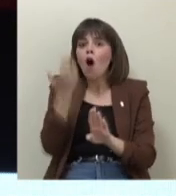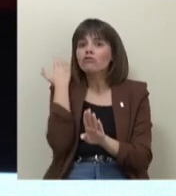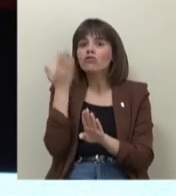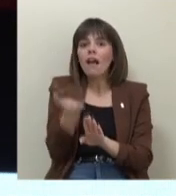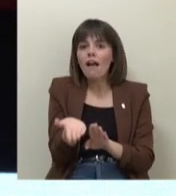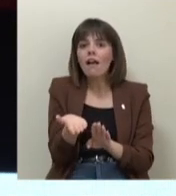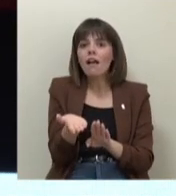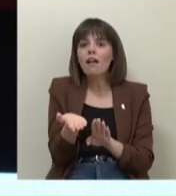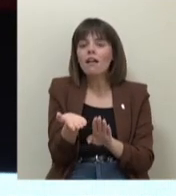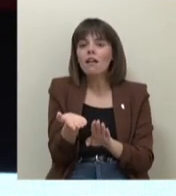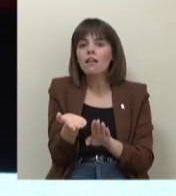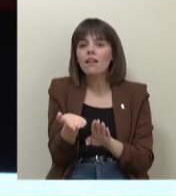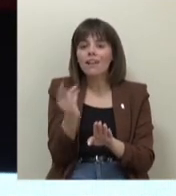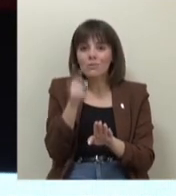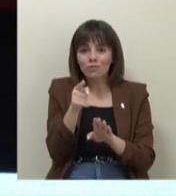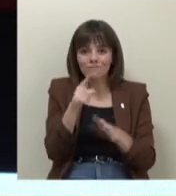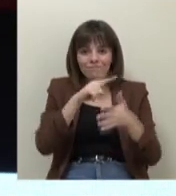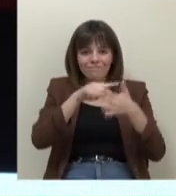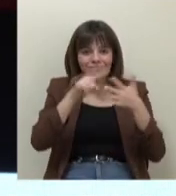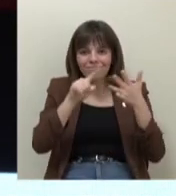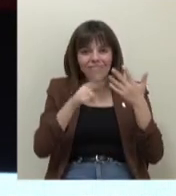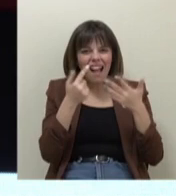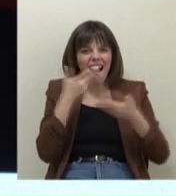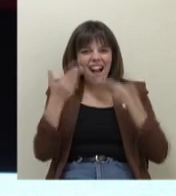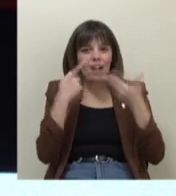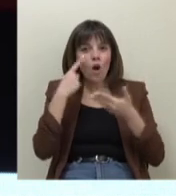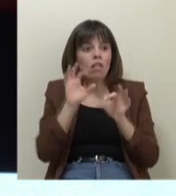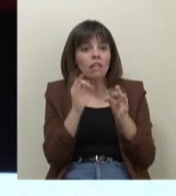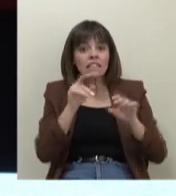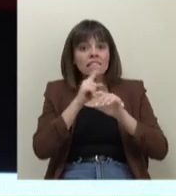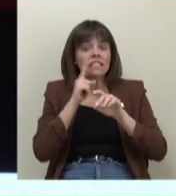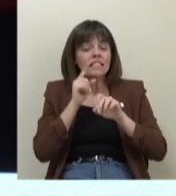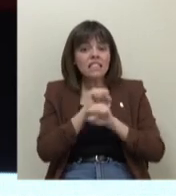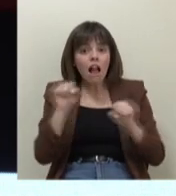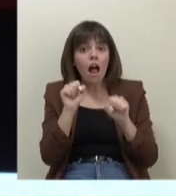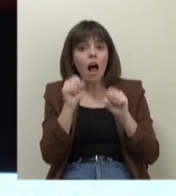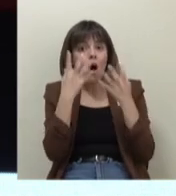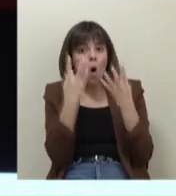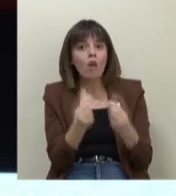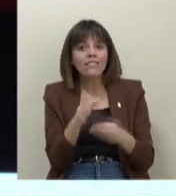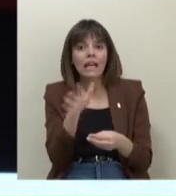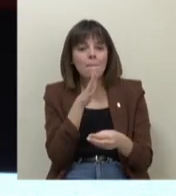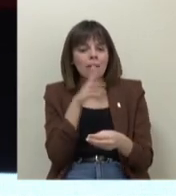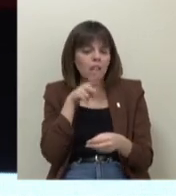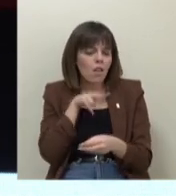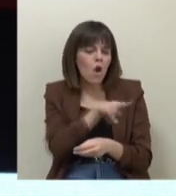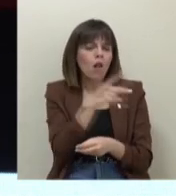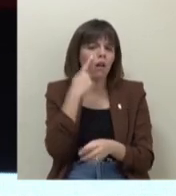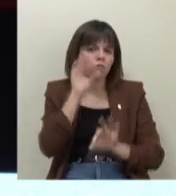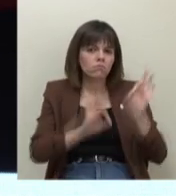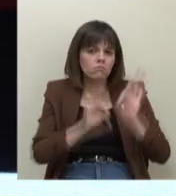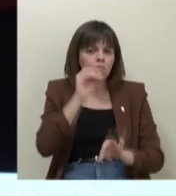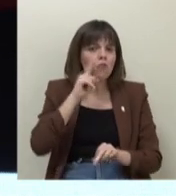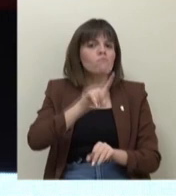önce o bileşenlerin ne tür zarar alacaklarını bilimsel yollarla